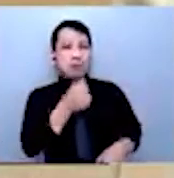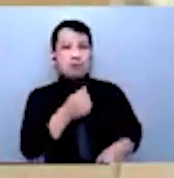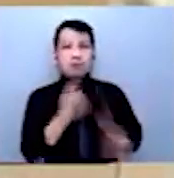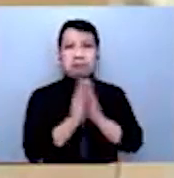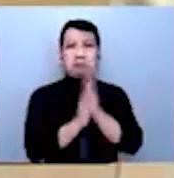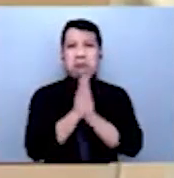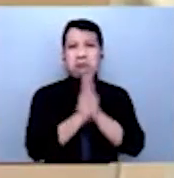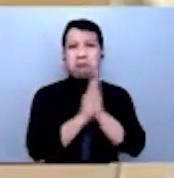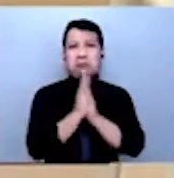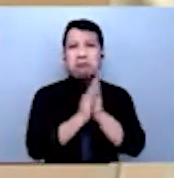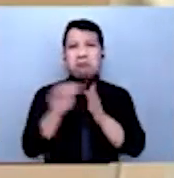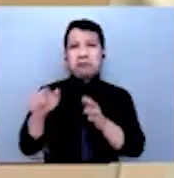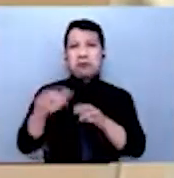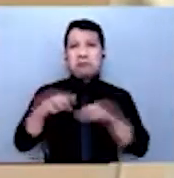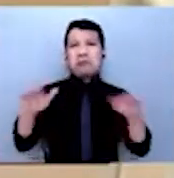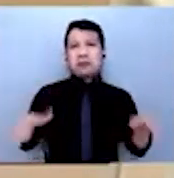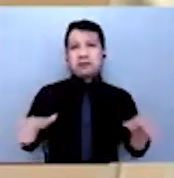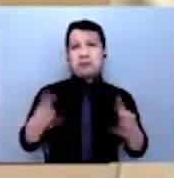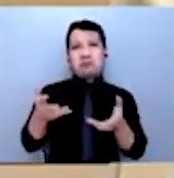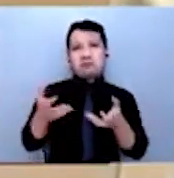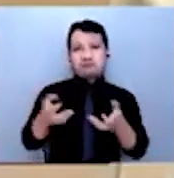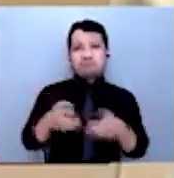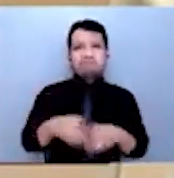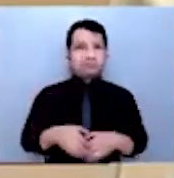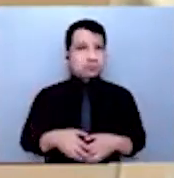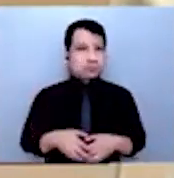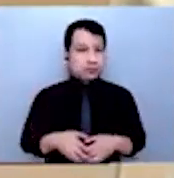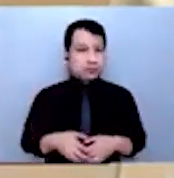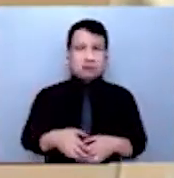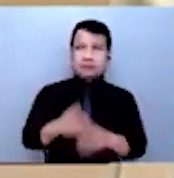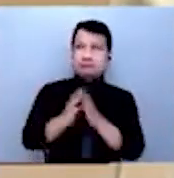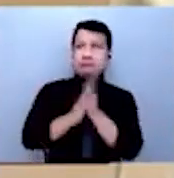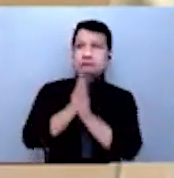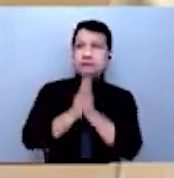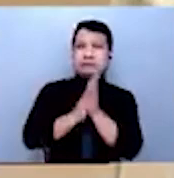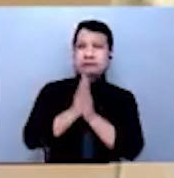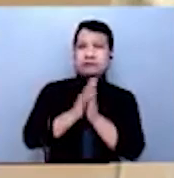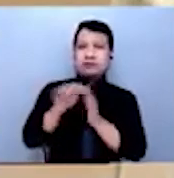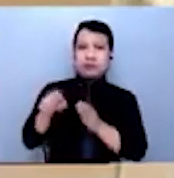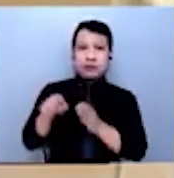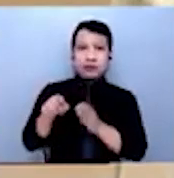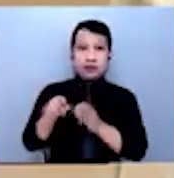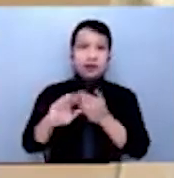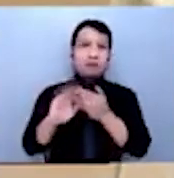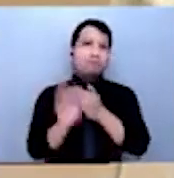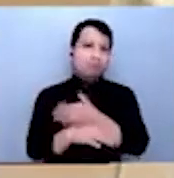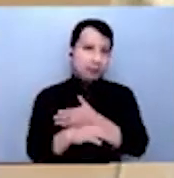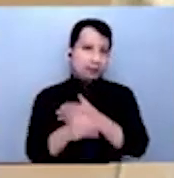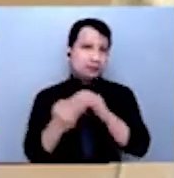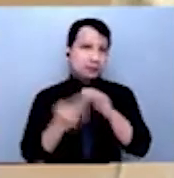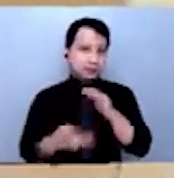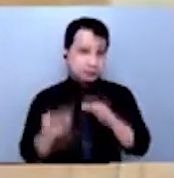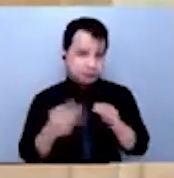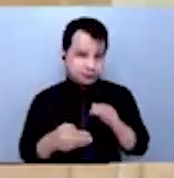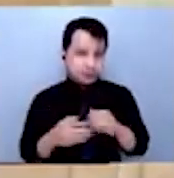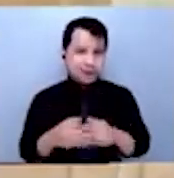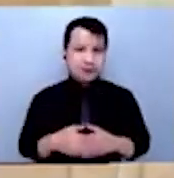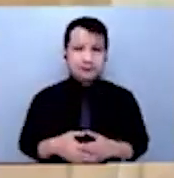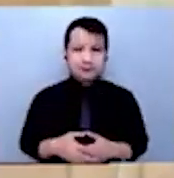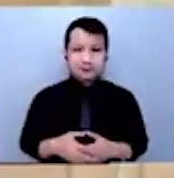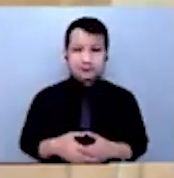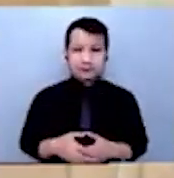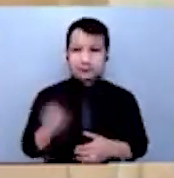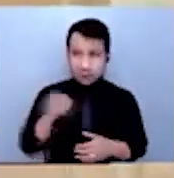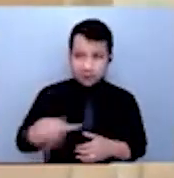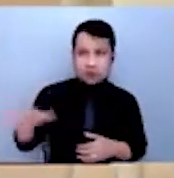sila, oo. Parang naging inosente sila eh, parang naging back to basic sila na lahat na